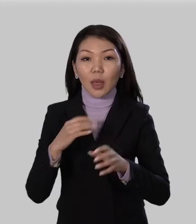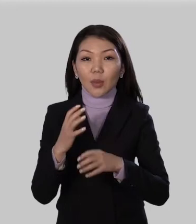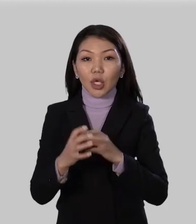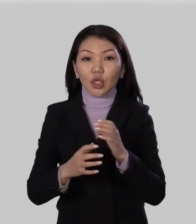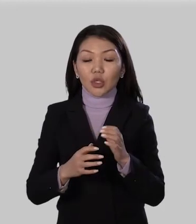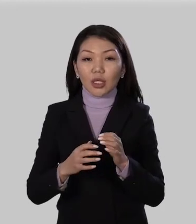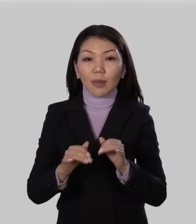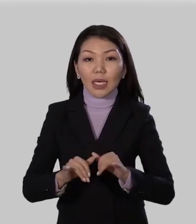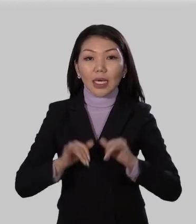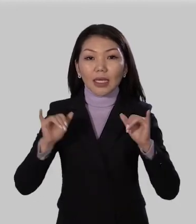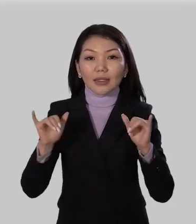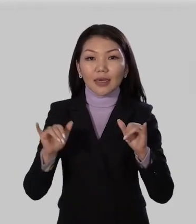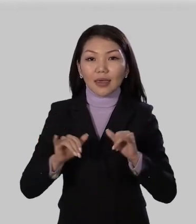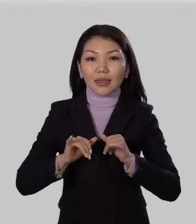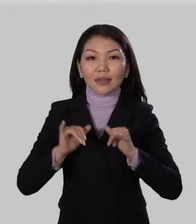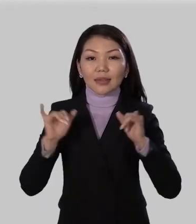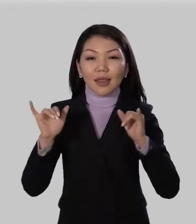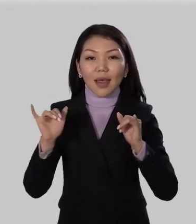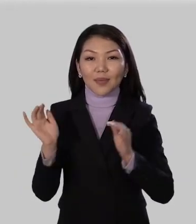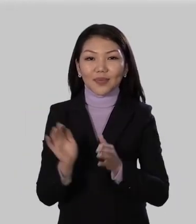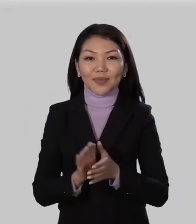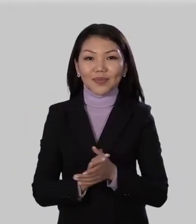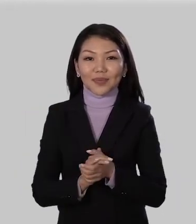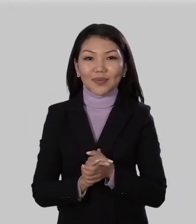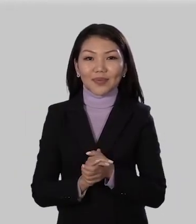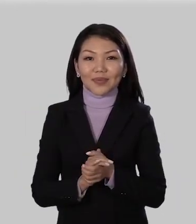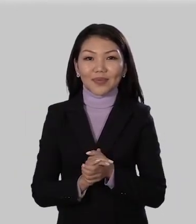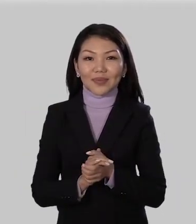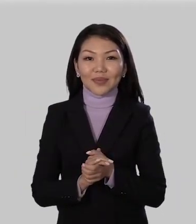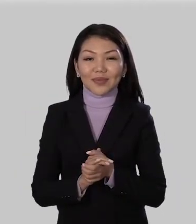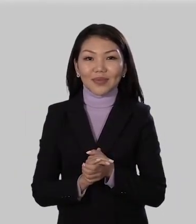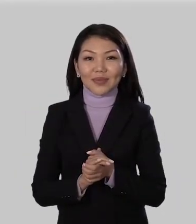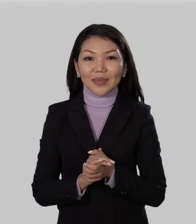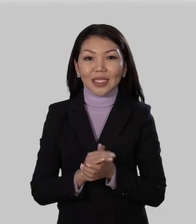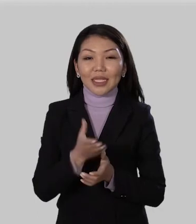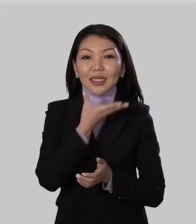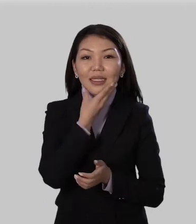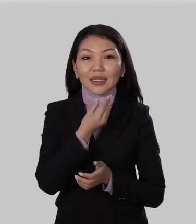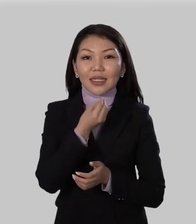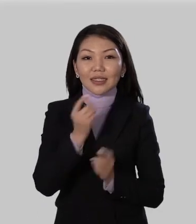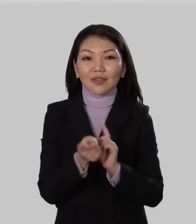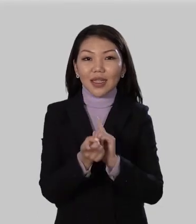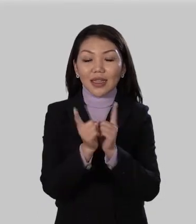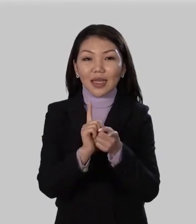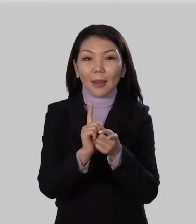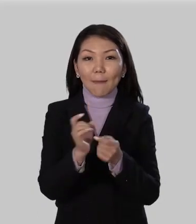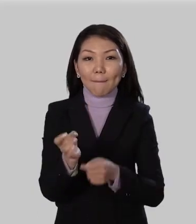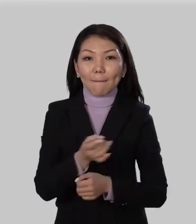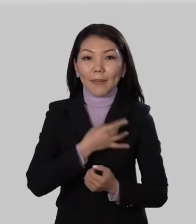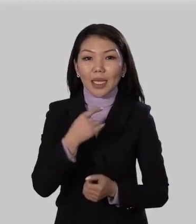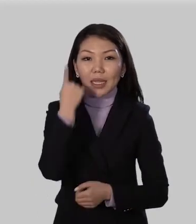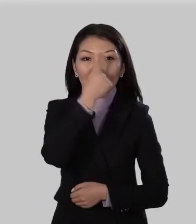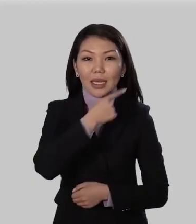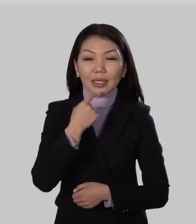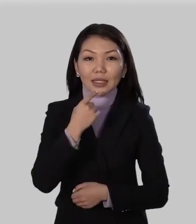между тем росла, росла, поднялась и расцвела.